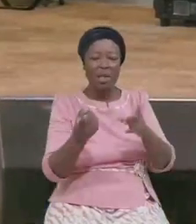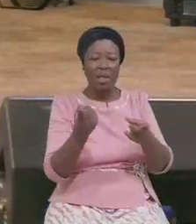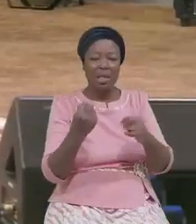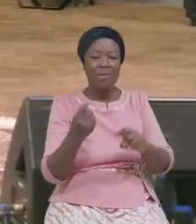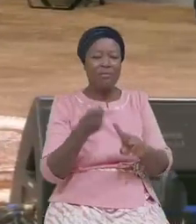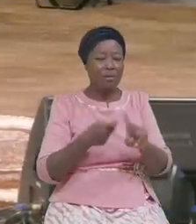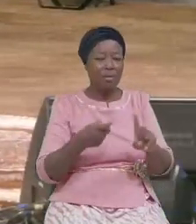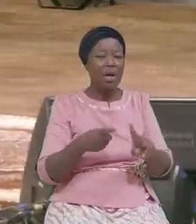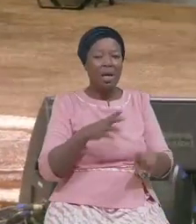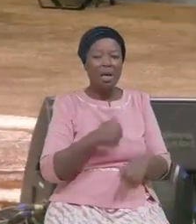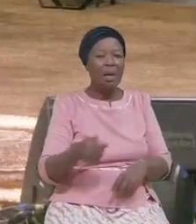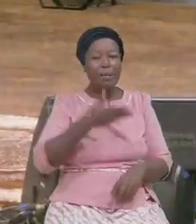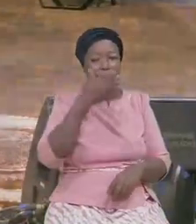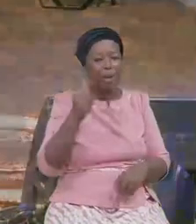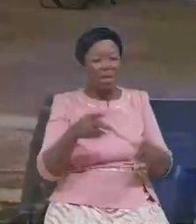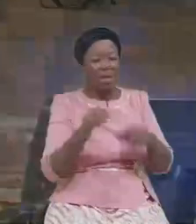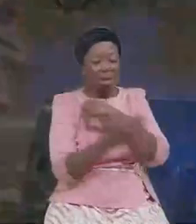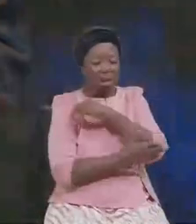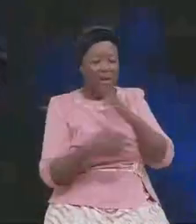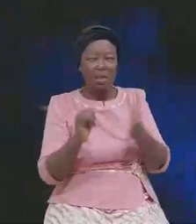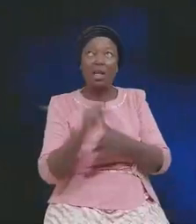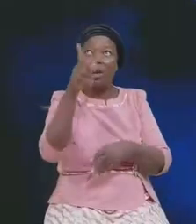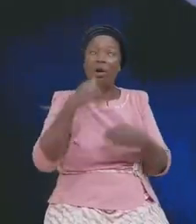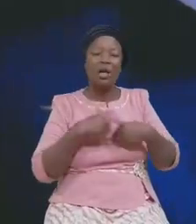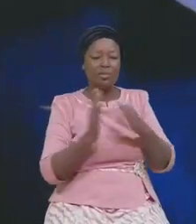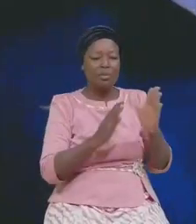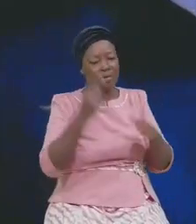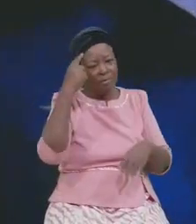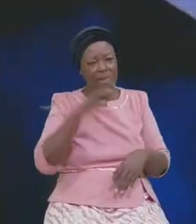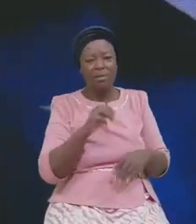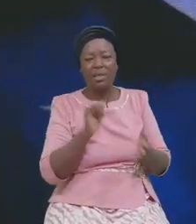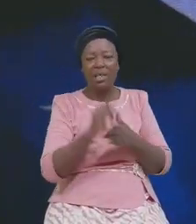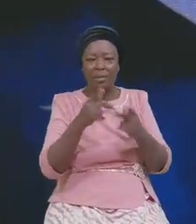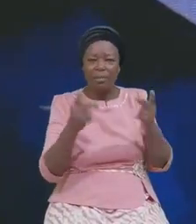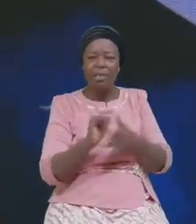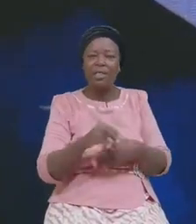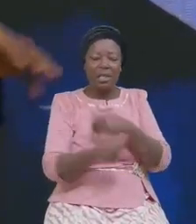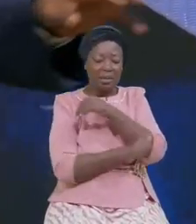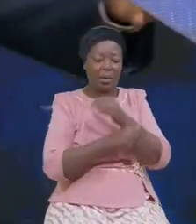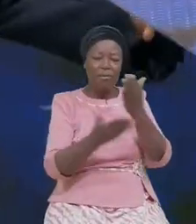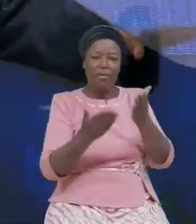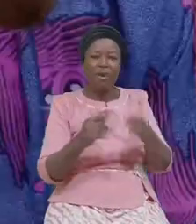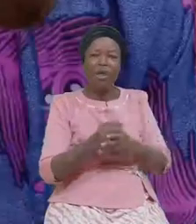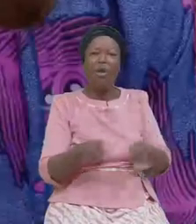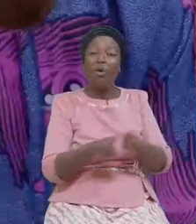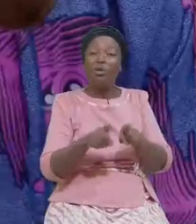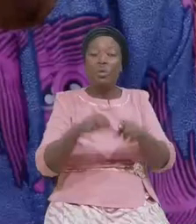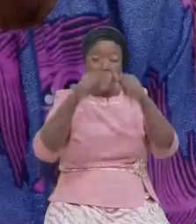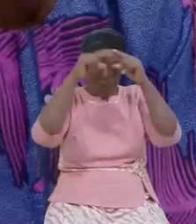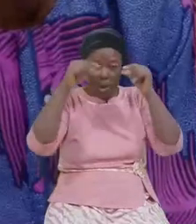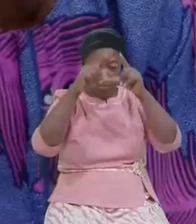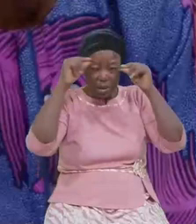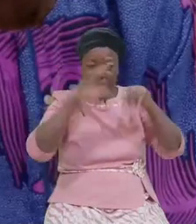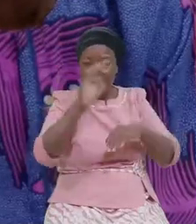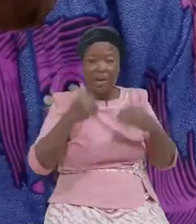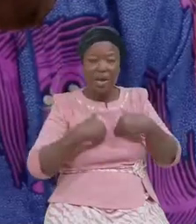Un meilleur pays, une terre de promesse que Dieu lui avait promis. C'est ça qu'il avait en vue. Pensez à Moïse. Moïse n'a jamais eu l'idée